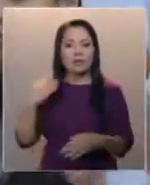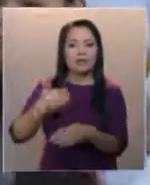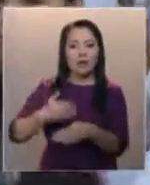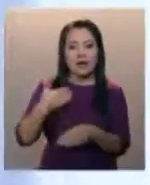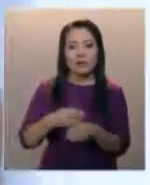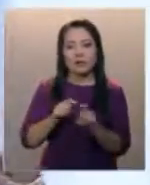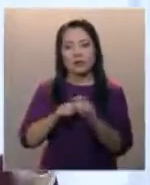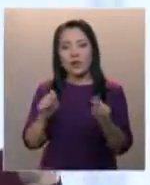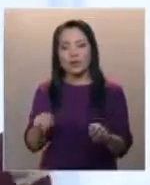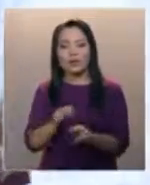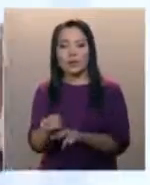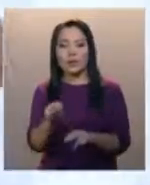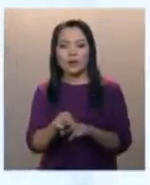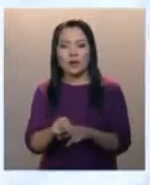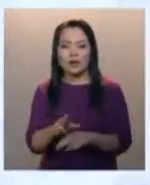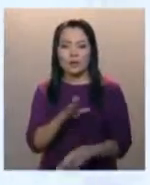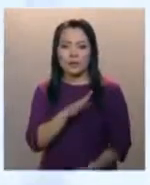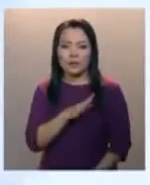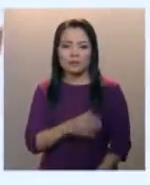бақты.